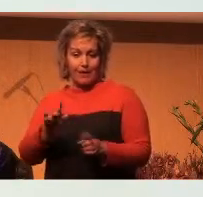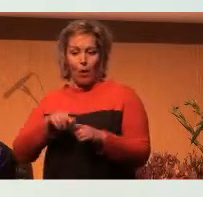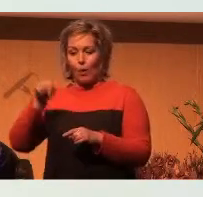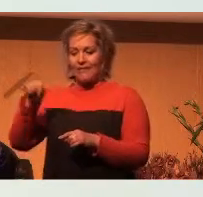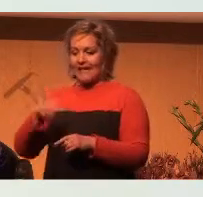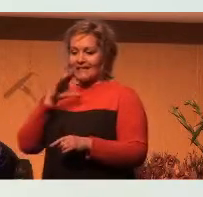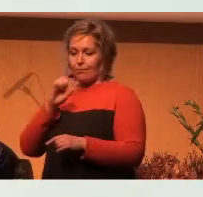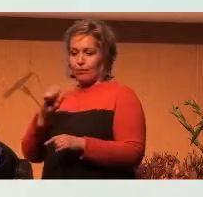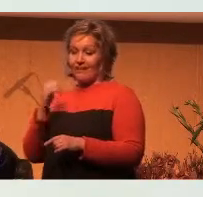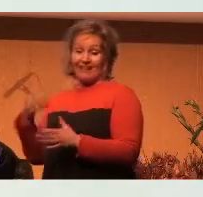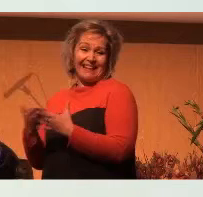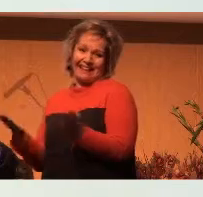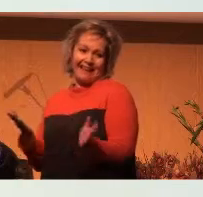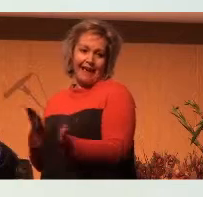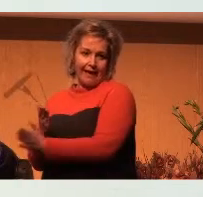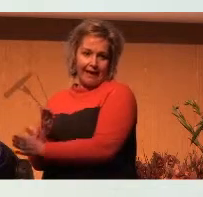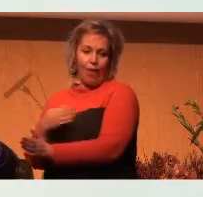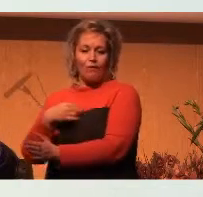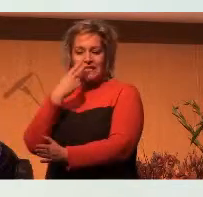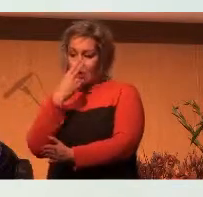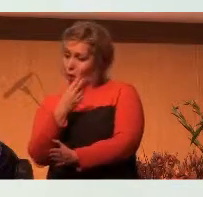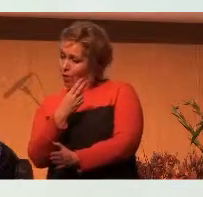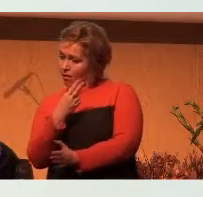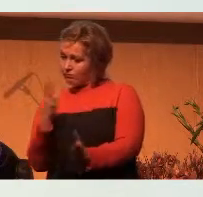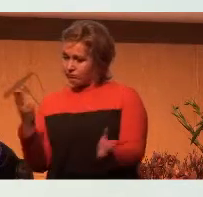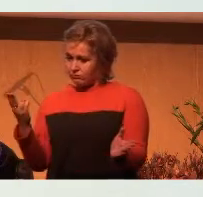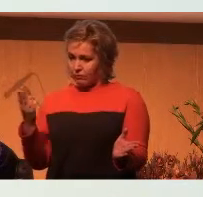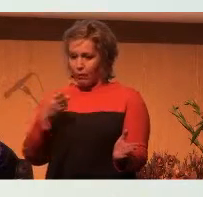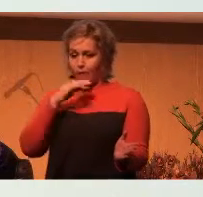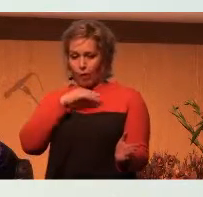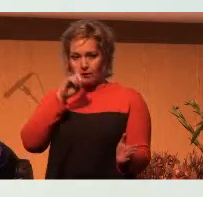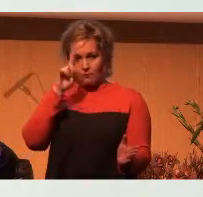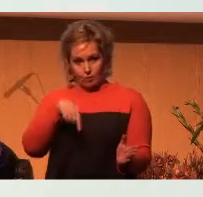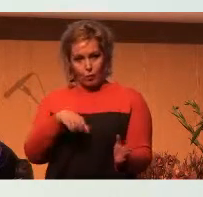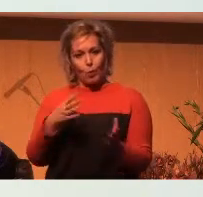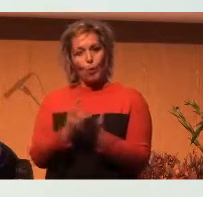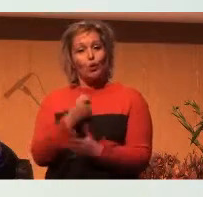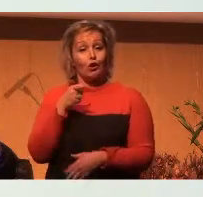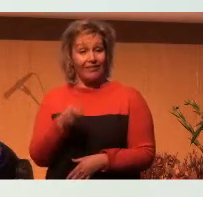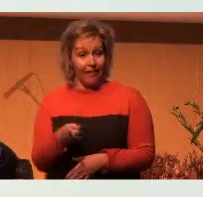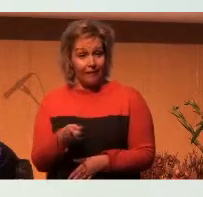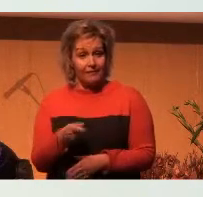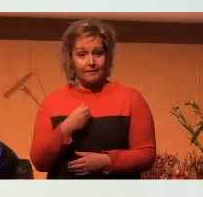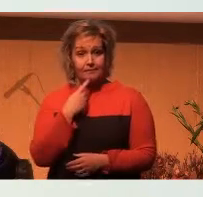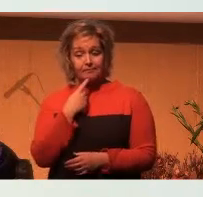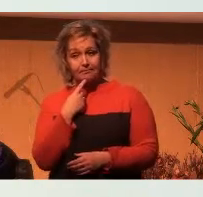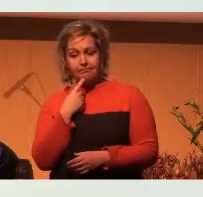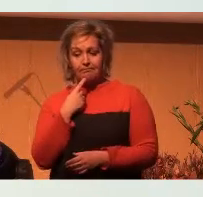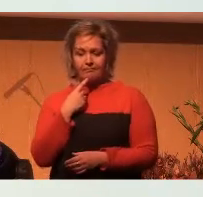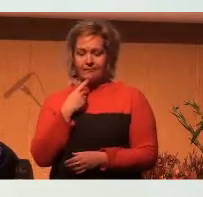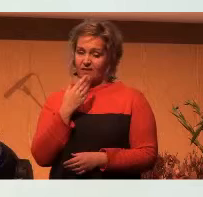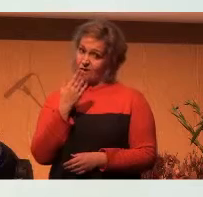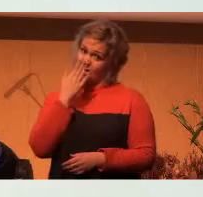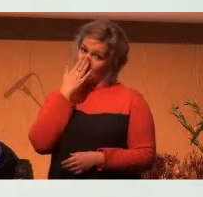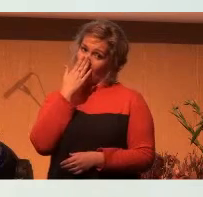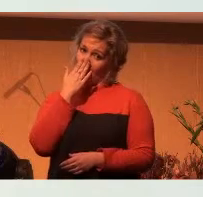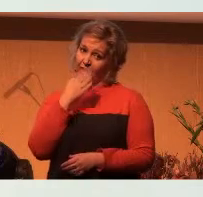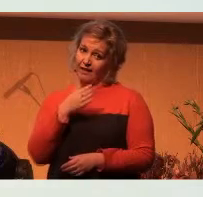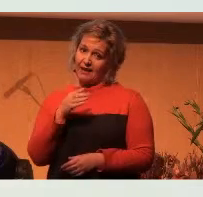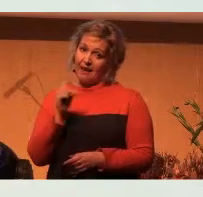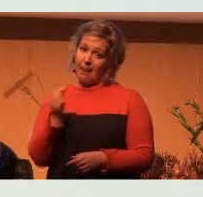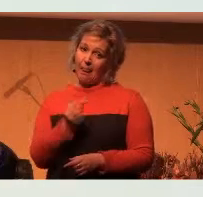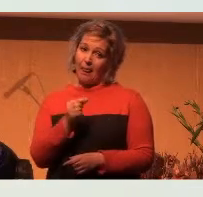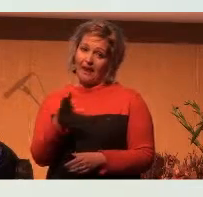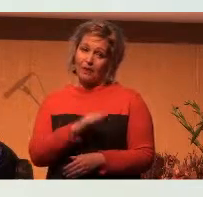16 poster fikk det ikke. Og så vi om var folk i stand til å utnytte dette. Det var skuffende lite